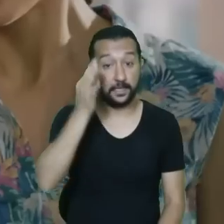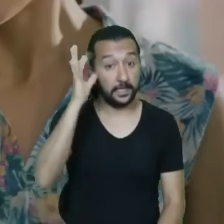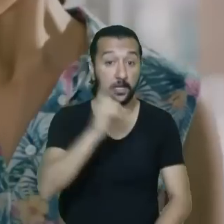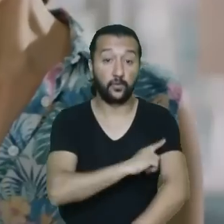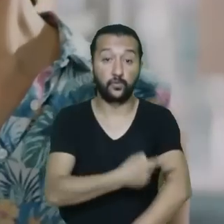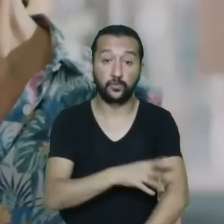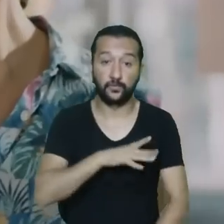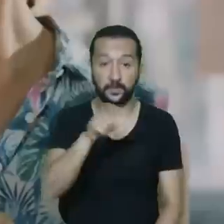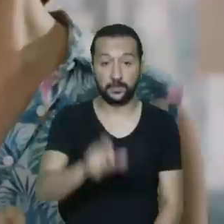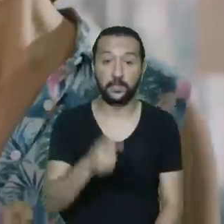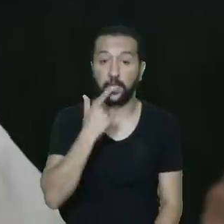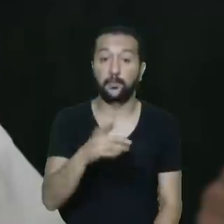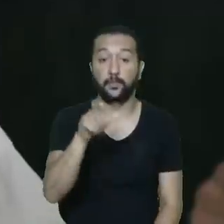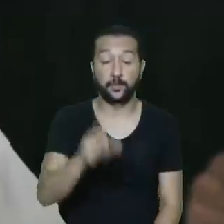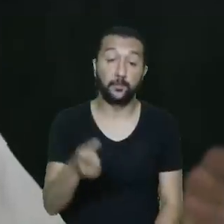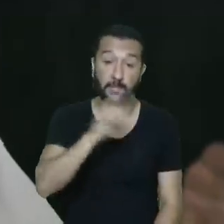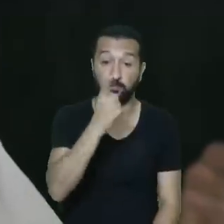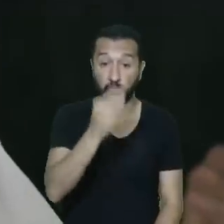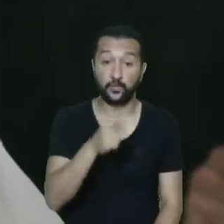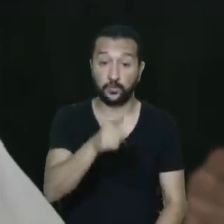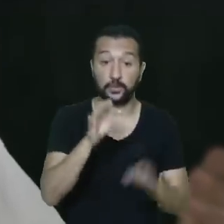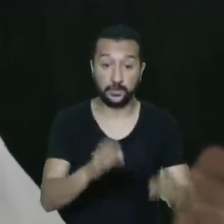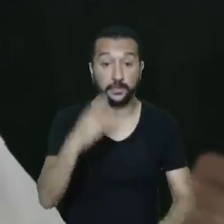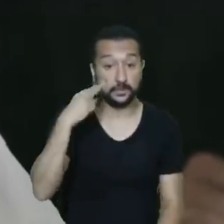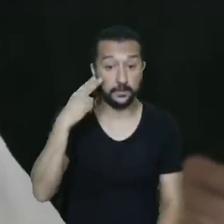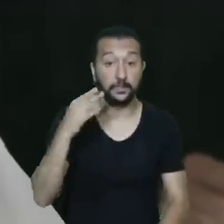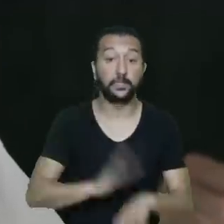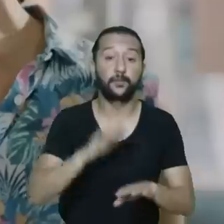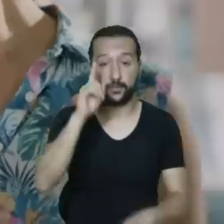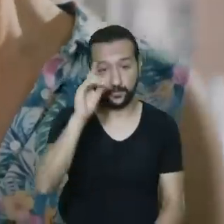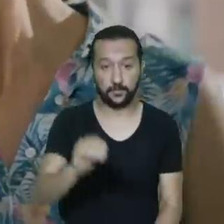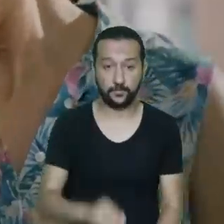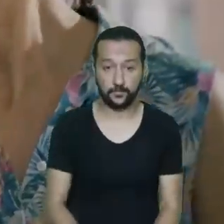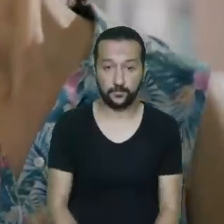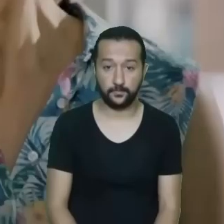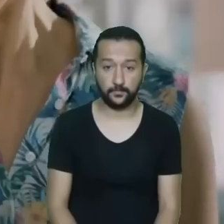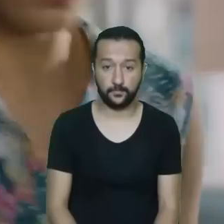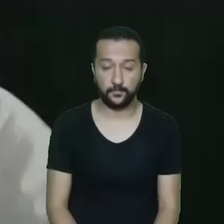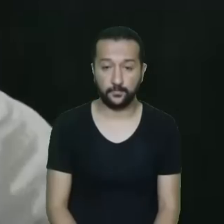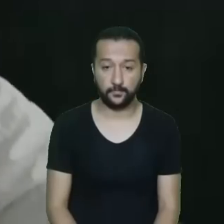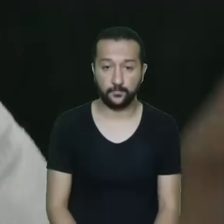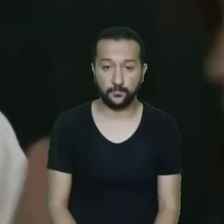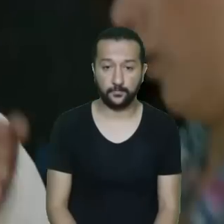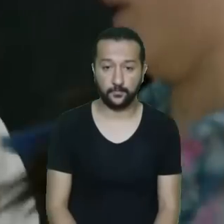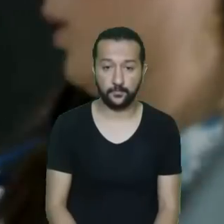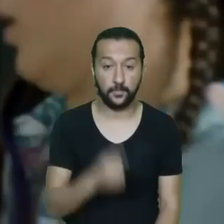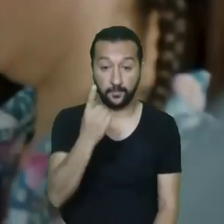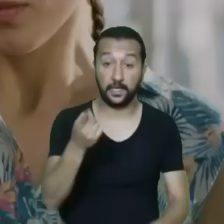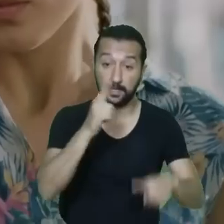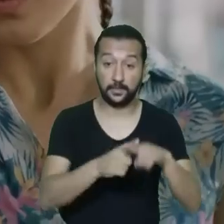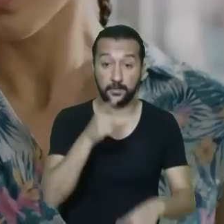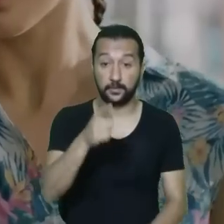gücü var. Sen dememişle. Başka biri olsa bu kadar centilmenci davranmaz. Sibel çekse de bırakmadı. Bir